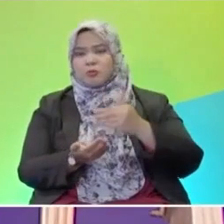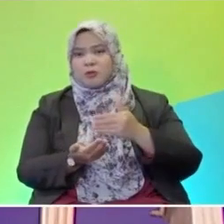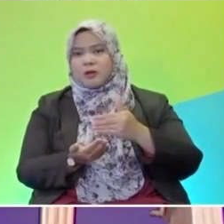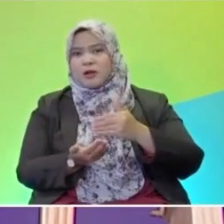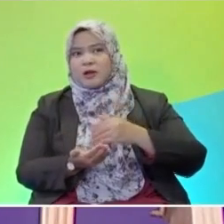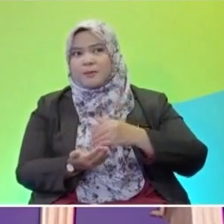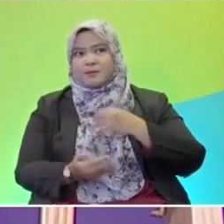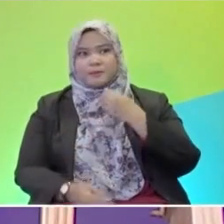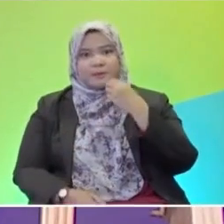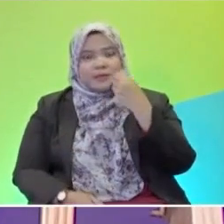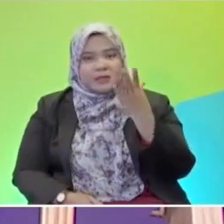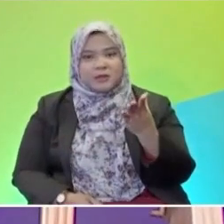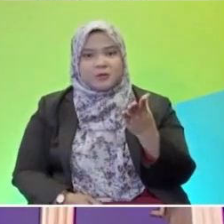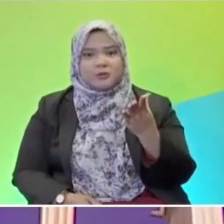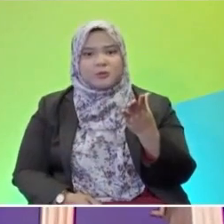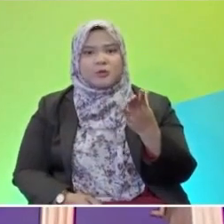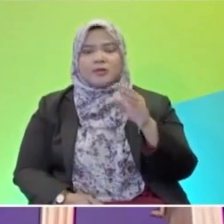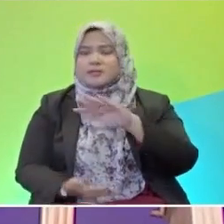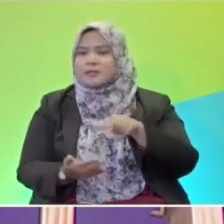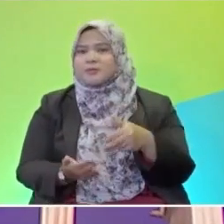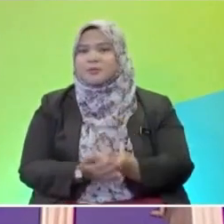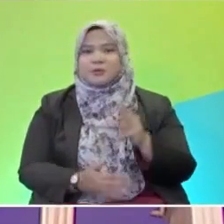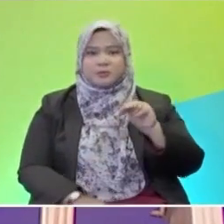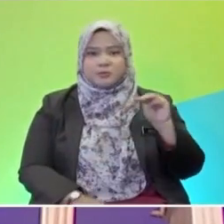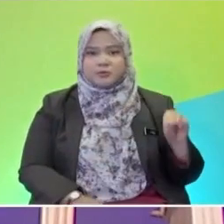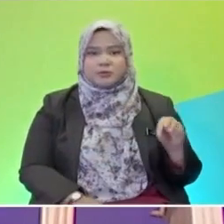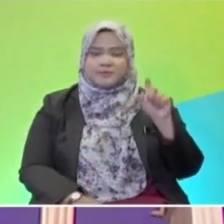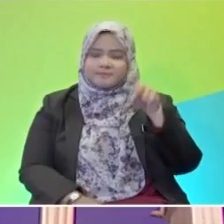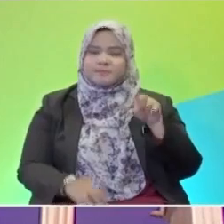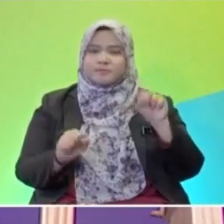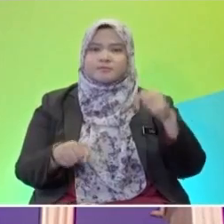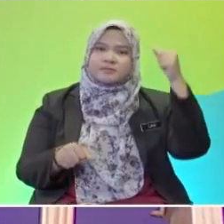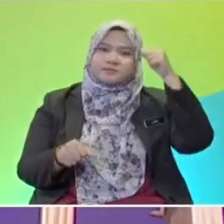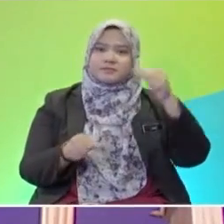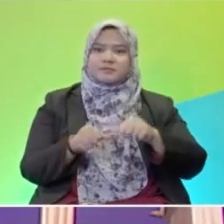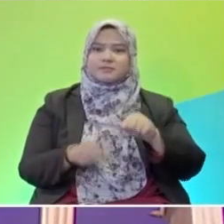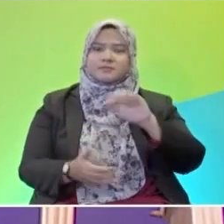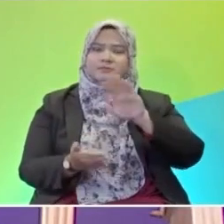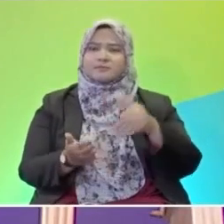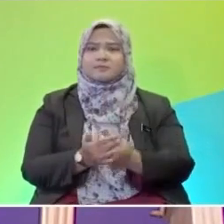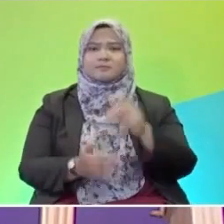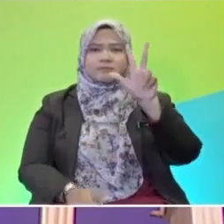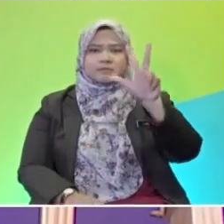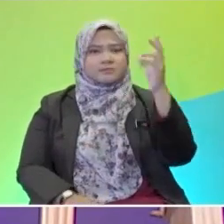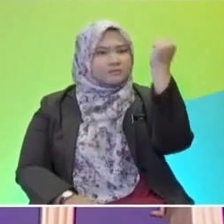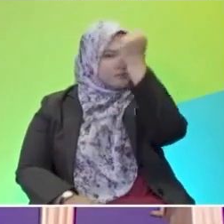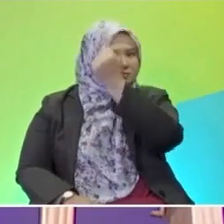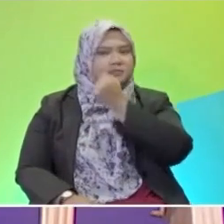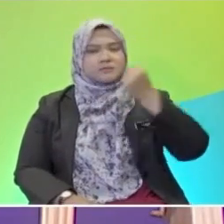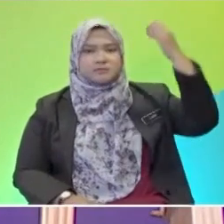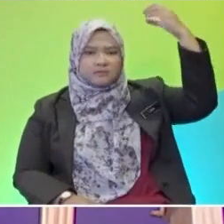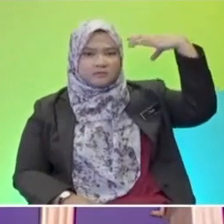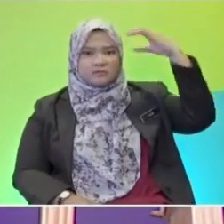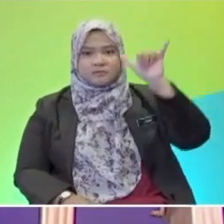murid-muri memahami Tiga sifat cahaya yaitu cahaya bergerak lurus cahaya boleh dipantulkan dan